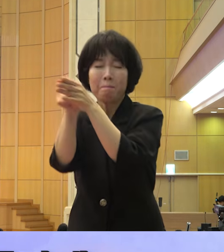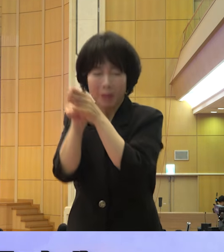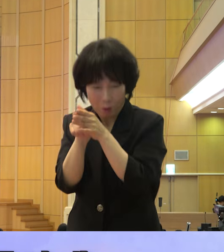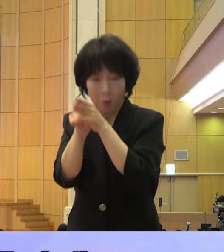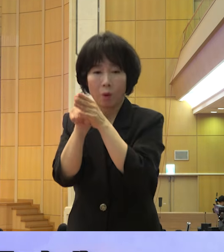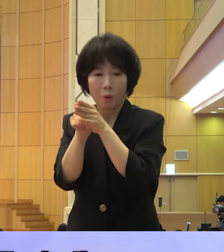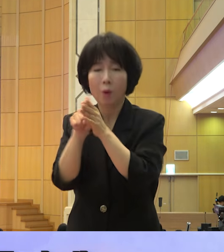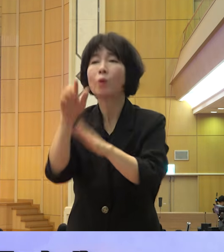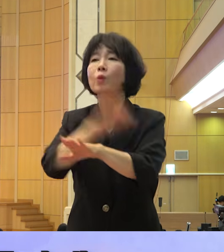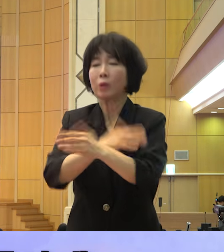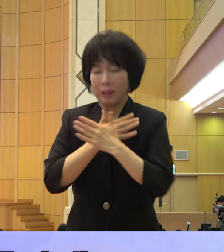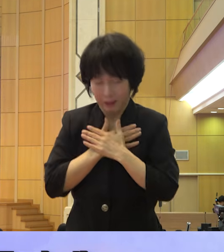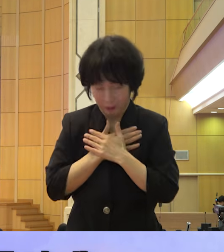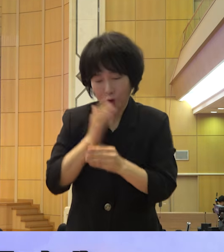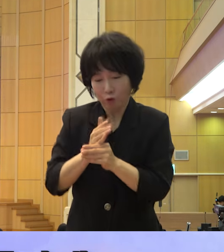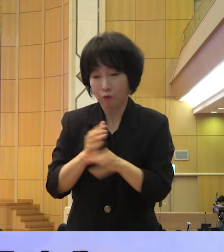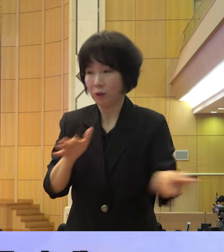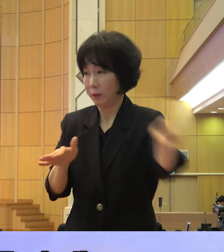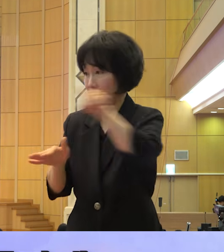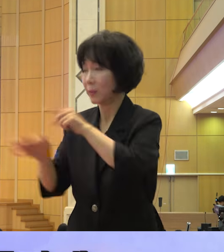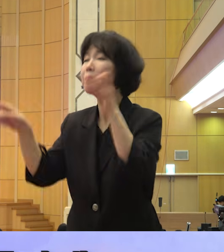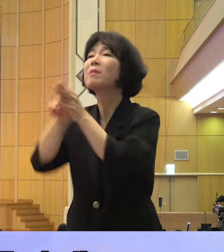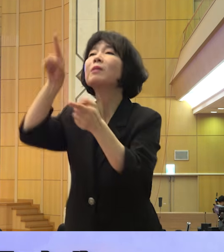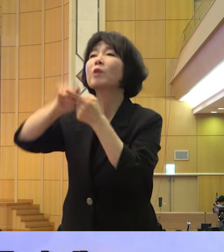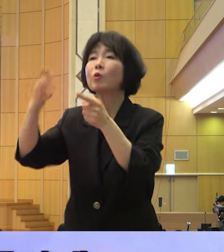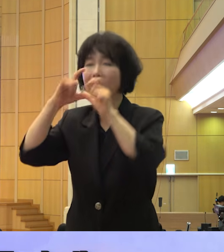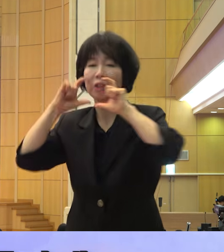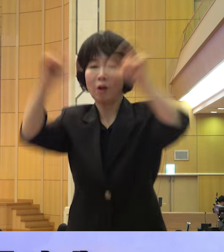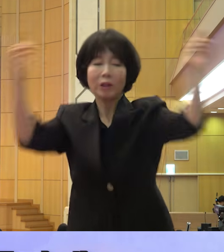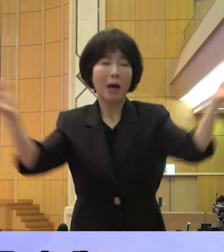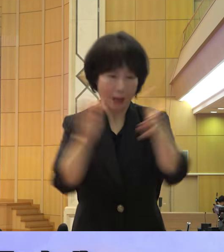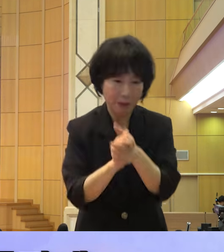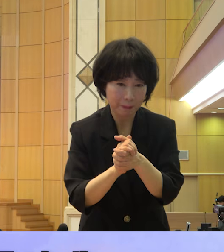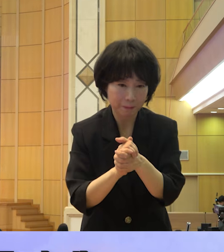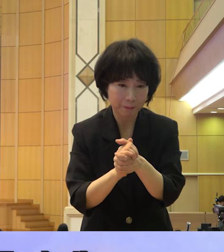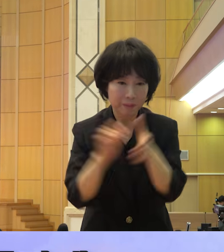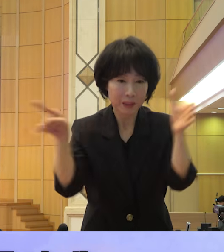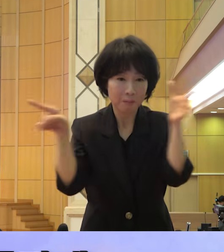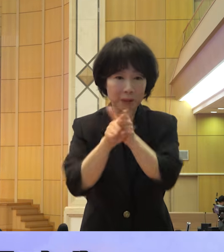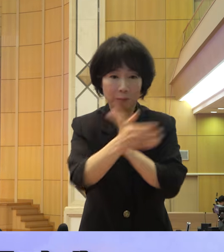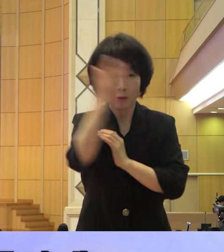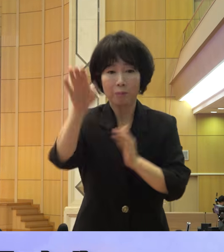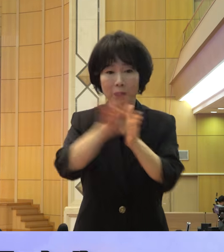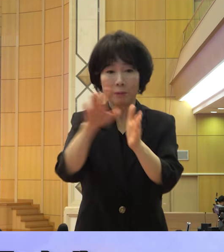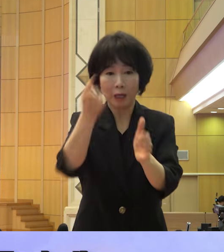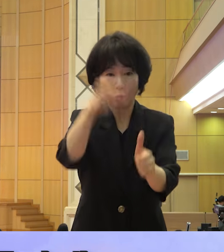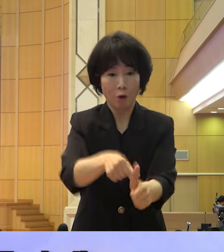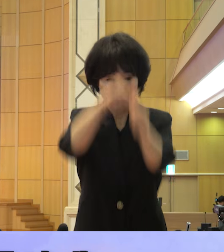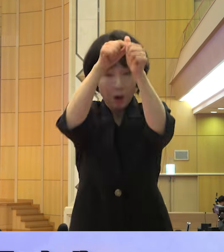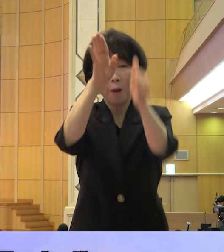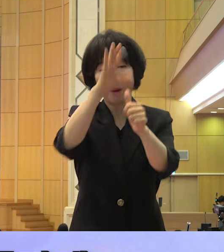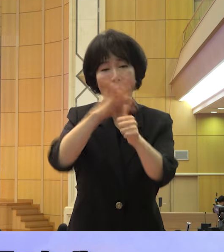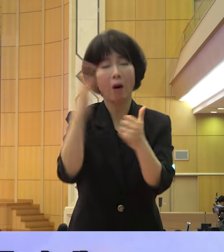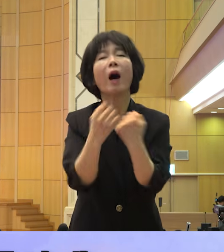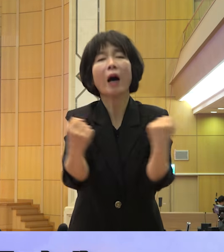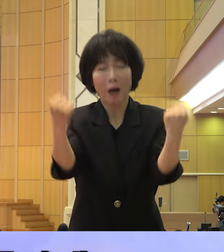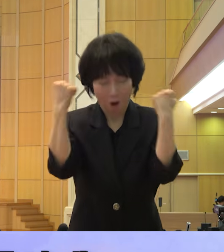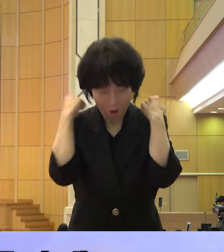믿고 손을 얹어 싸우니 믿음대로 될지어다. 믿음이 너를 구원하였으니 병에서